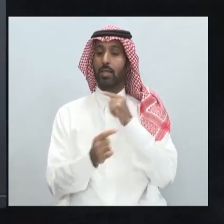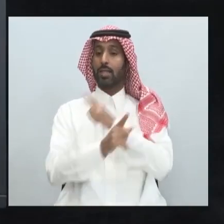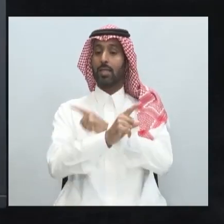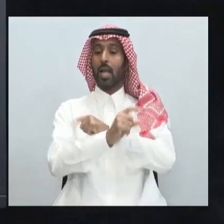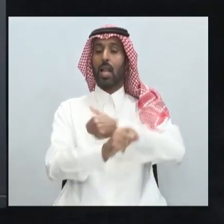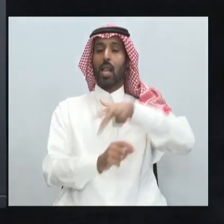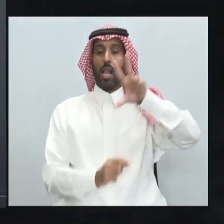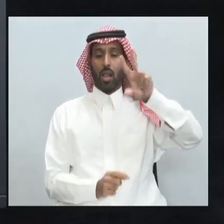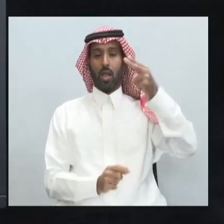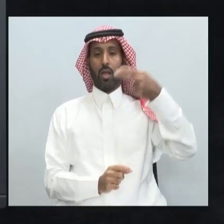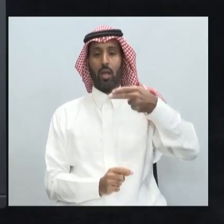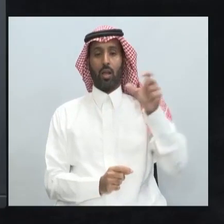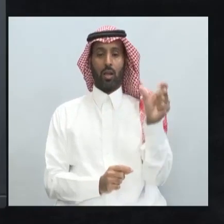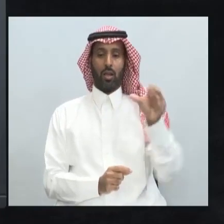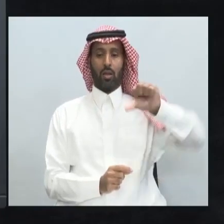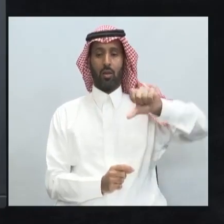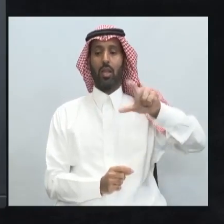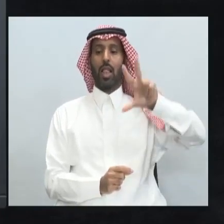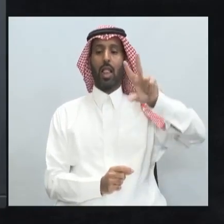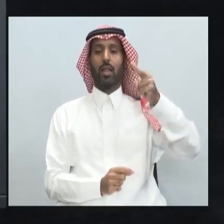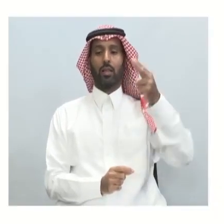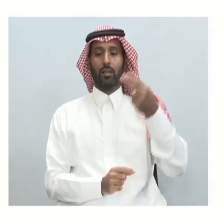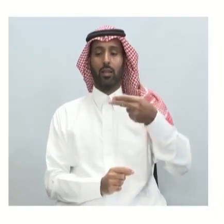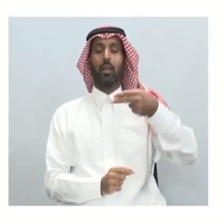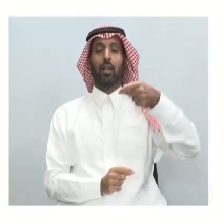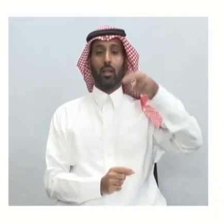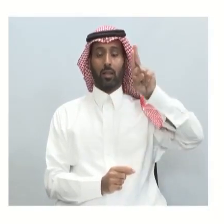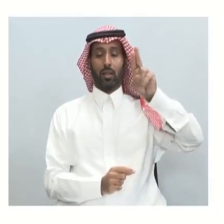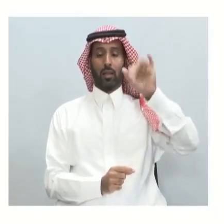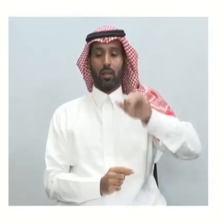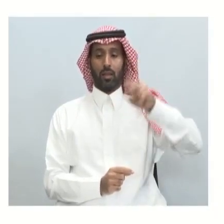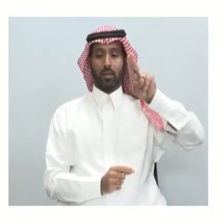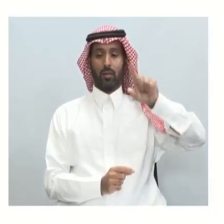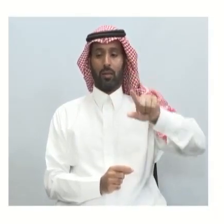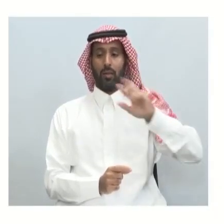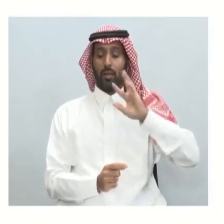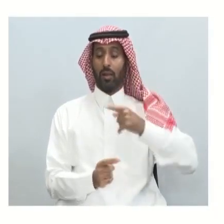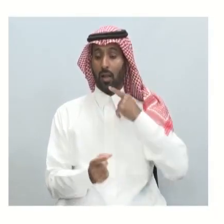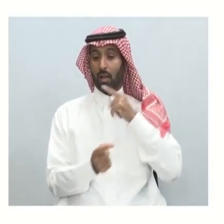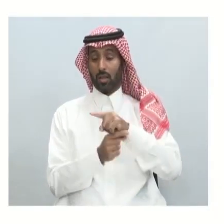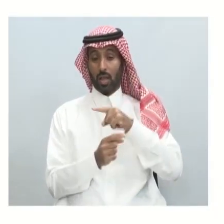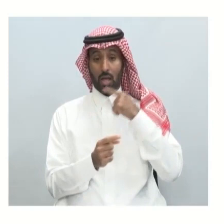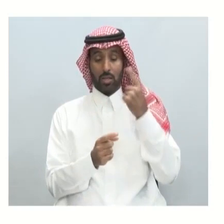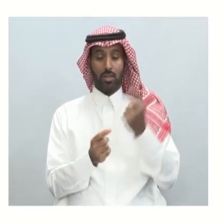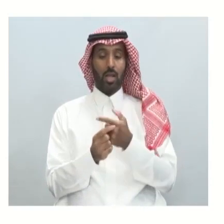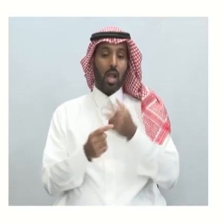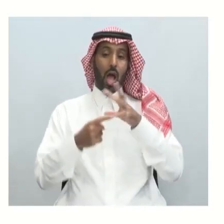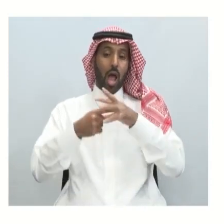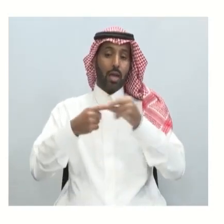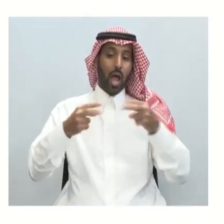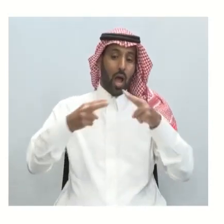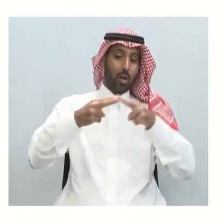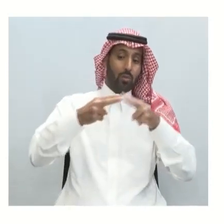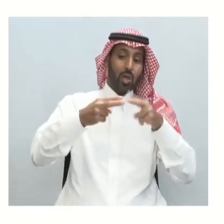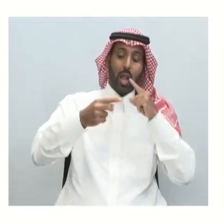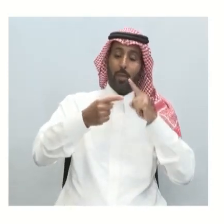العتيبي نرحب باستاذ لغه الاشاره استاذ صالح العوجان باذن الله اليوم درس الكهروسالبيه القطب